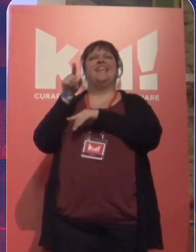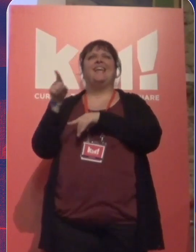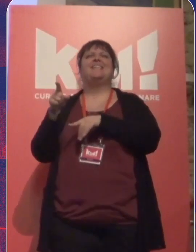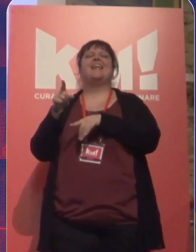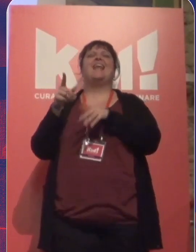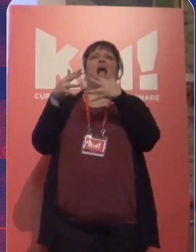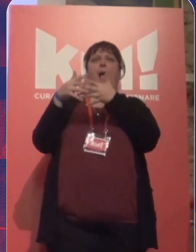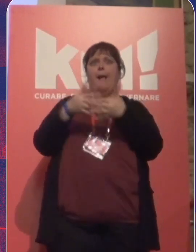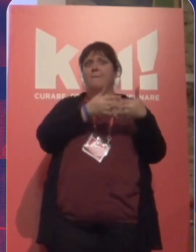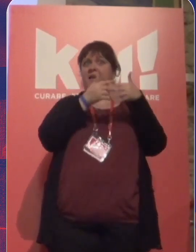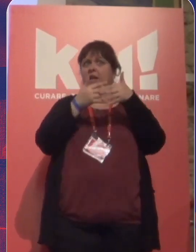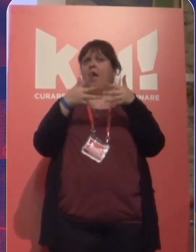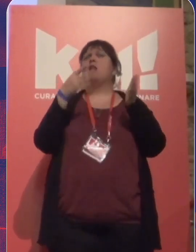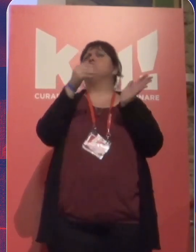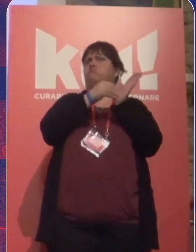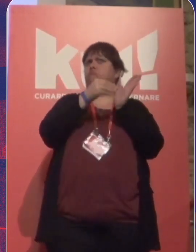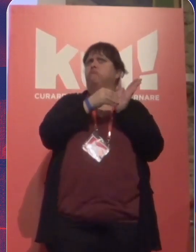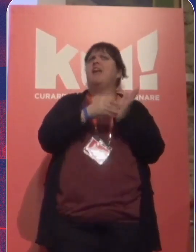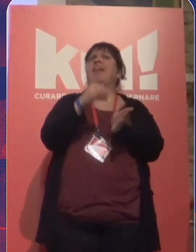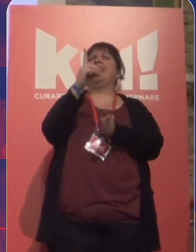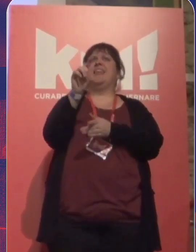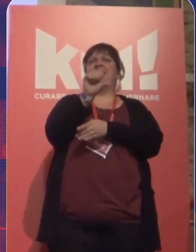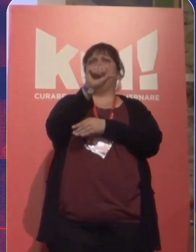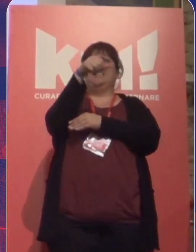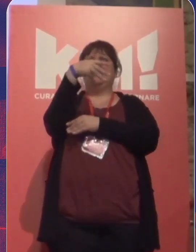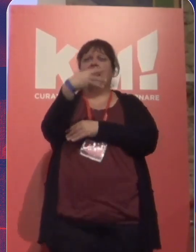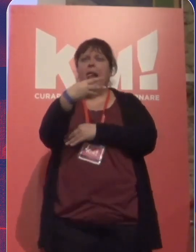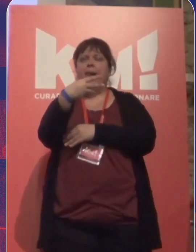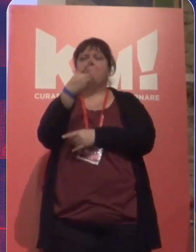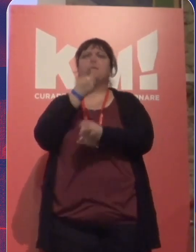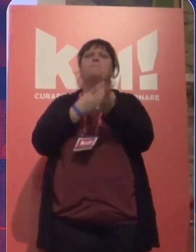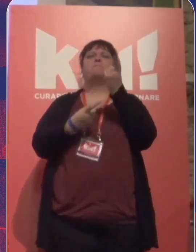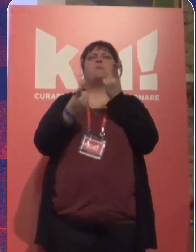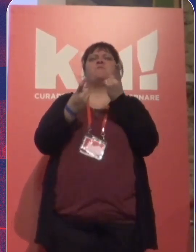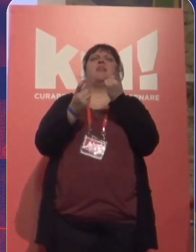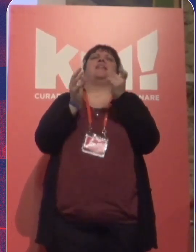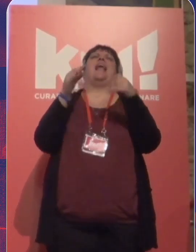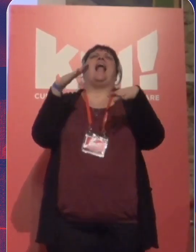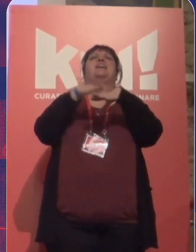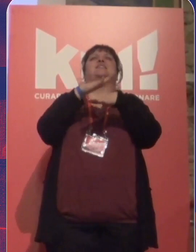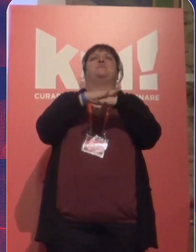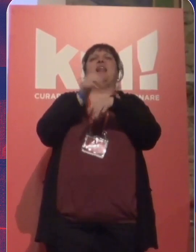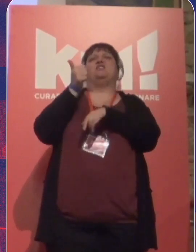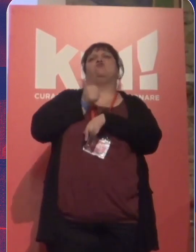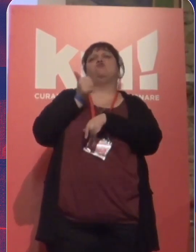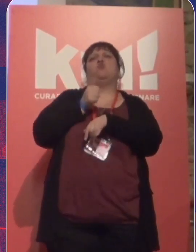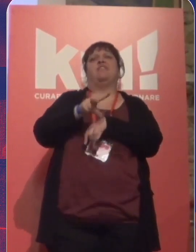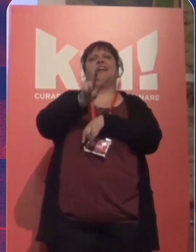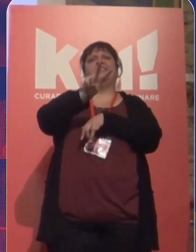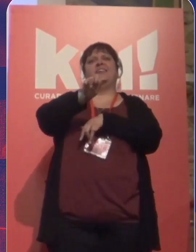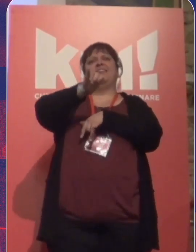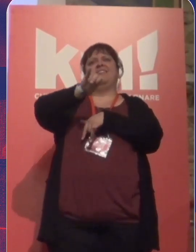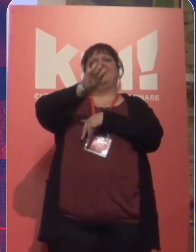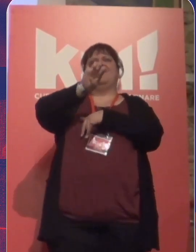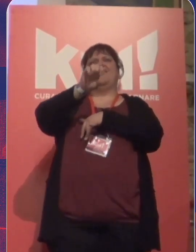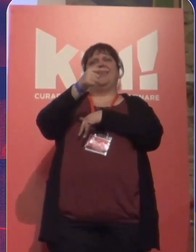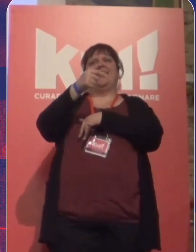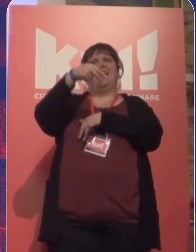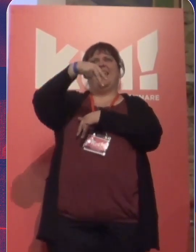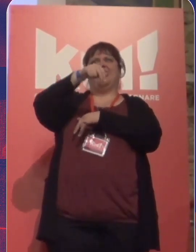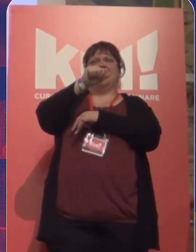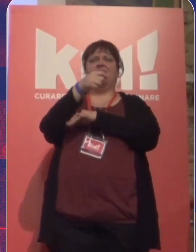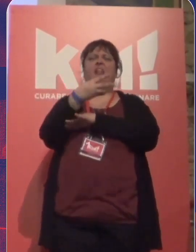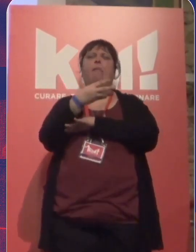soprattutto a partire dall'esperienza dei reduci del vietnam cioè i reduci del vietnam hanno fatto